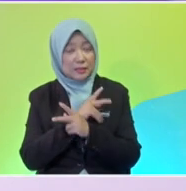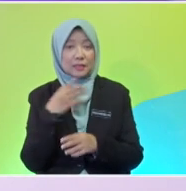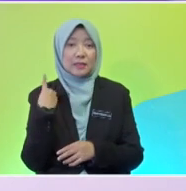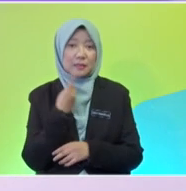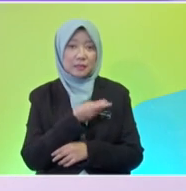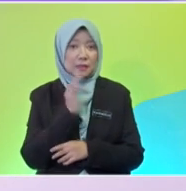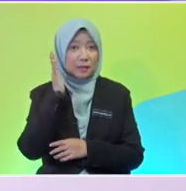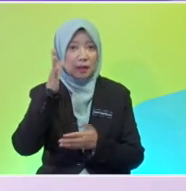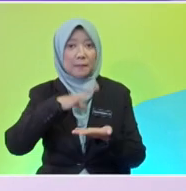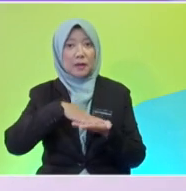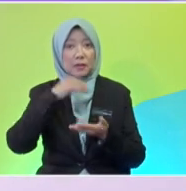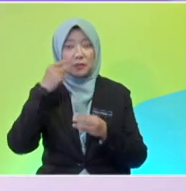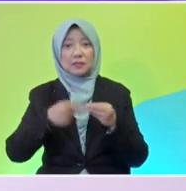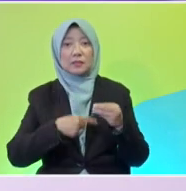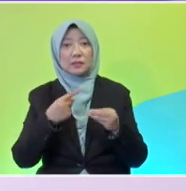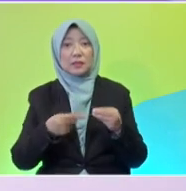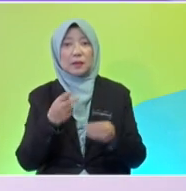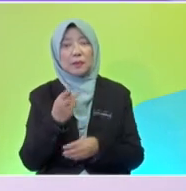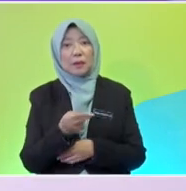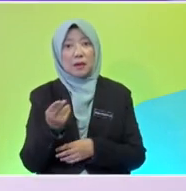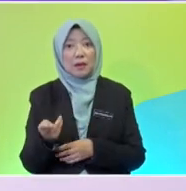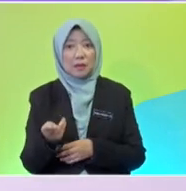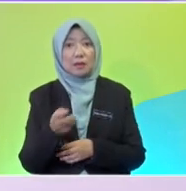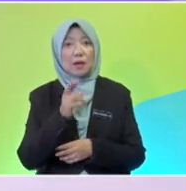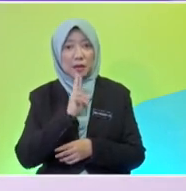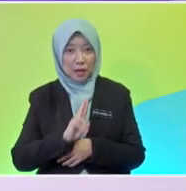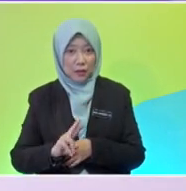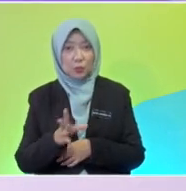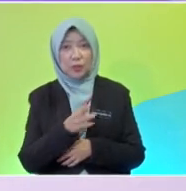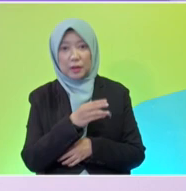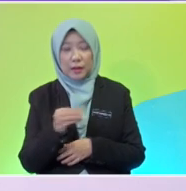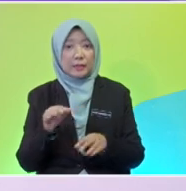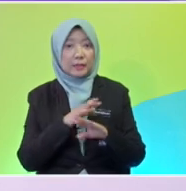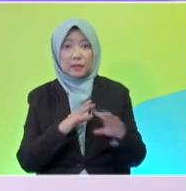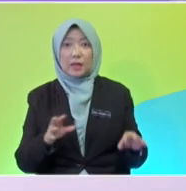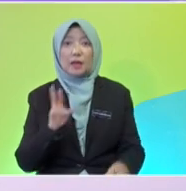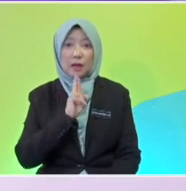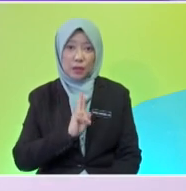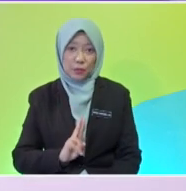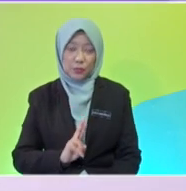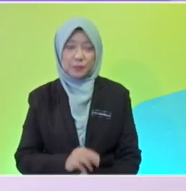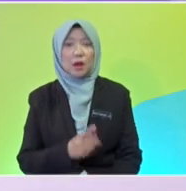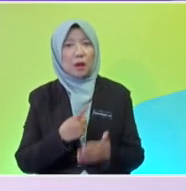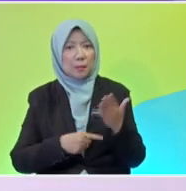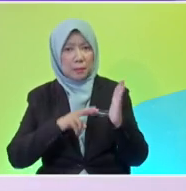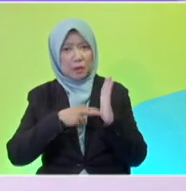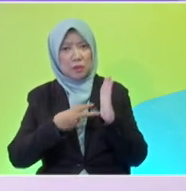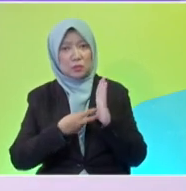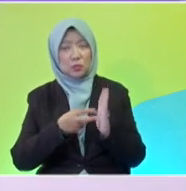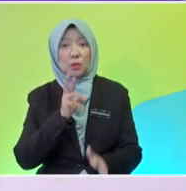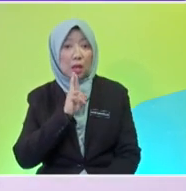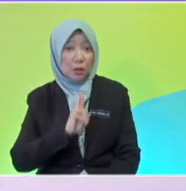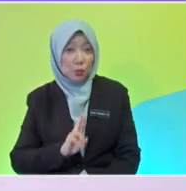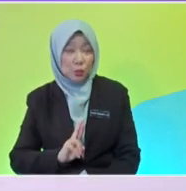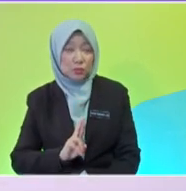pesan bahan yang boleh larut dan tidak boleh larut ke dalam air Oke Coba kita lihat dulu apa maksud larut dan Apa maksud